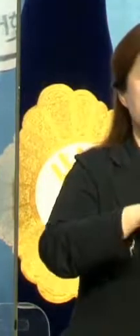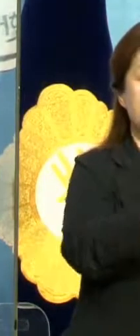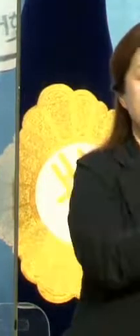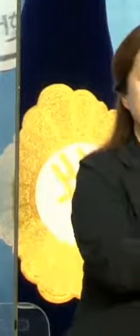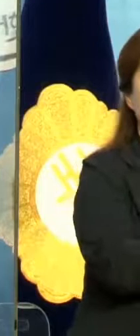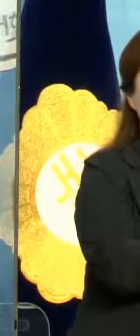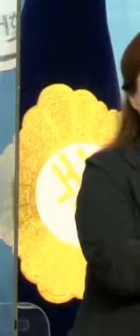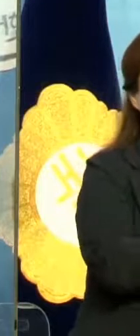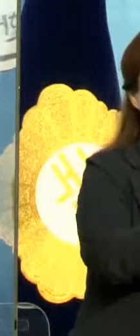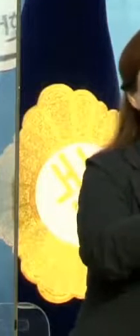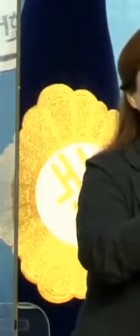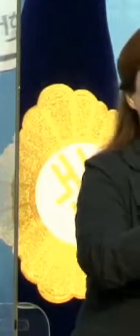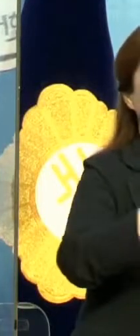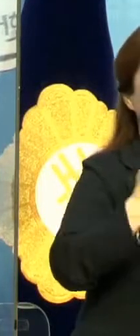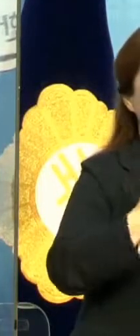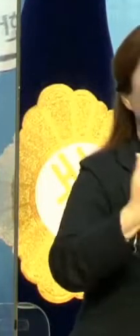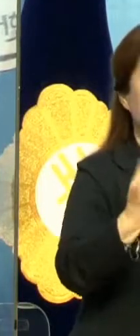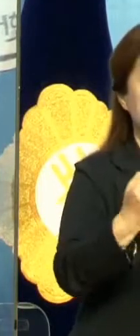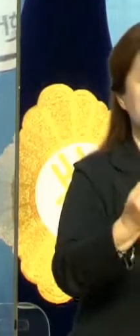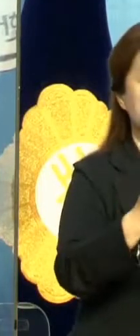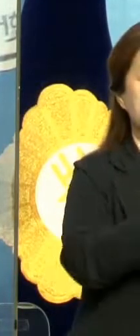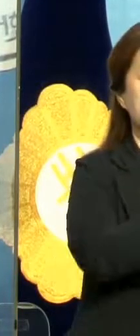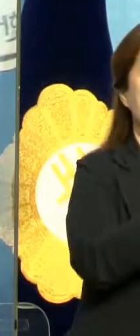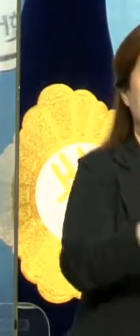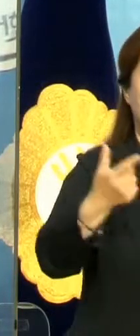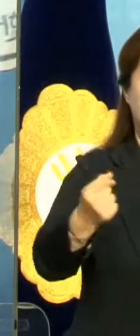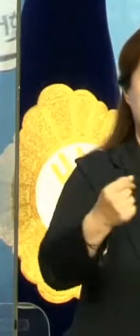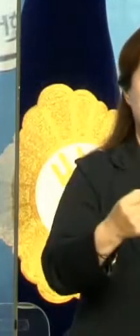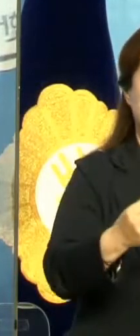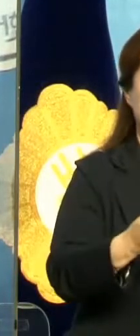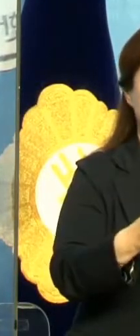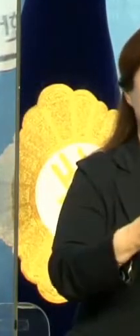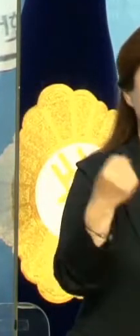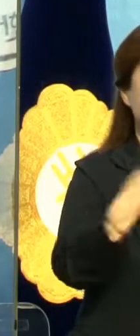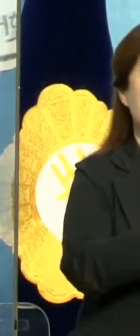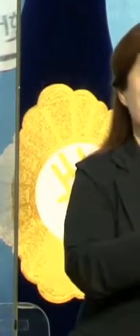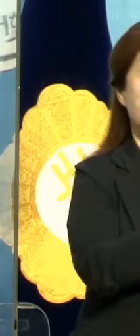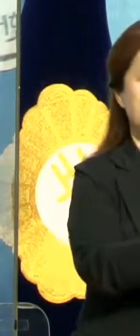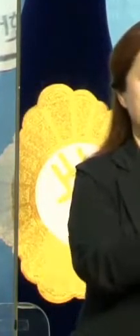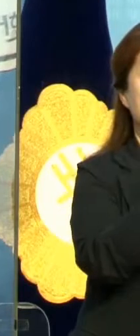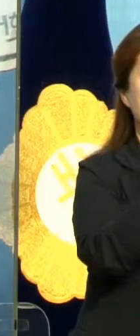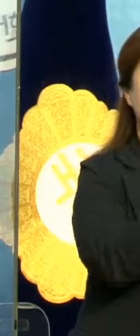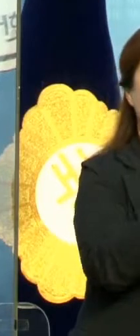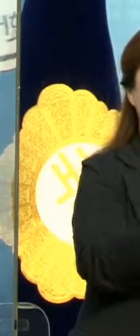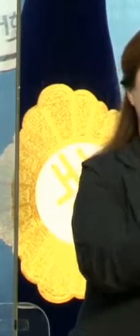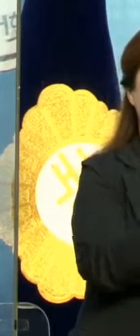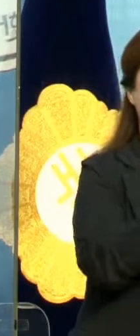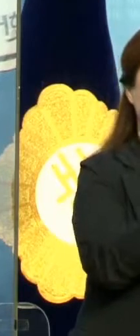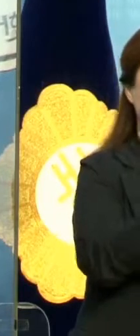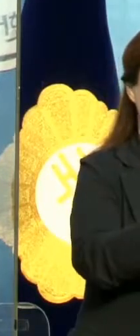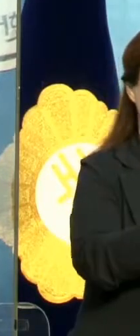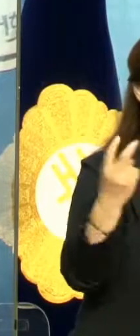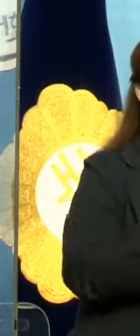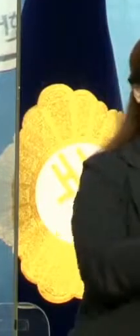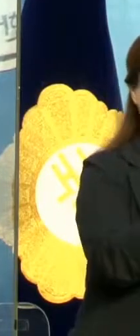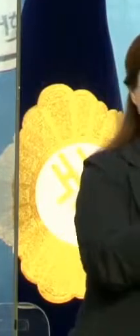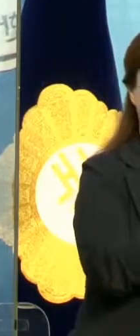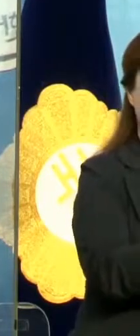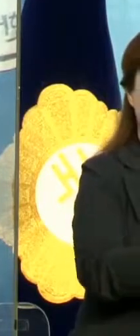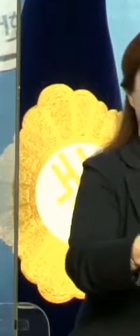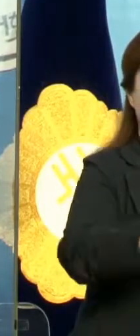국민의 힘도 더 함께 제 2의 의 박 큼을 받기 위한 국회 차원의 칫 재발방지 체계의